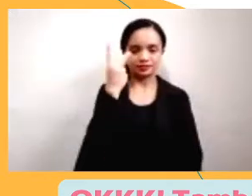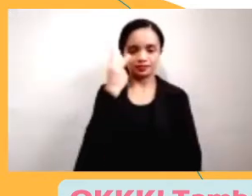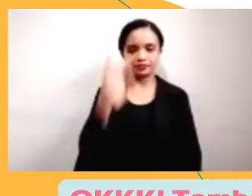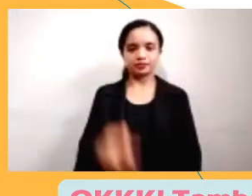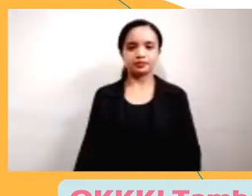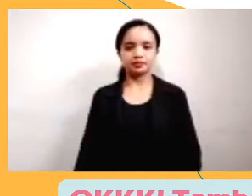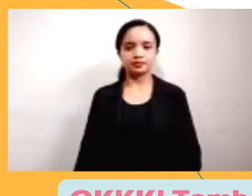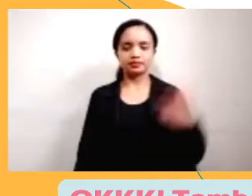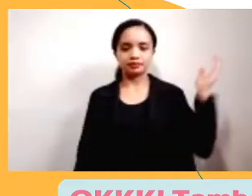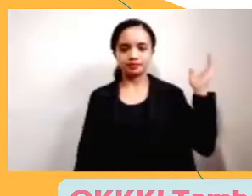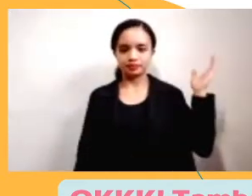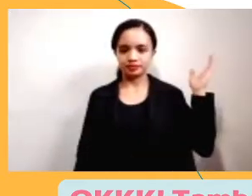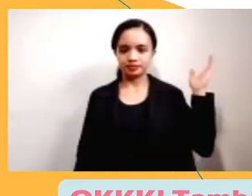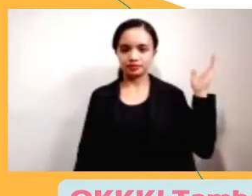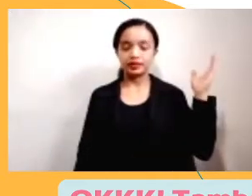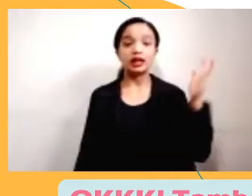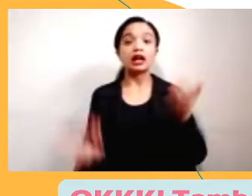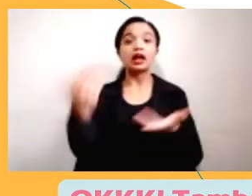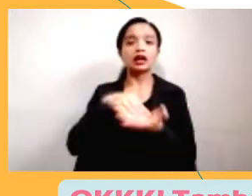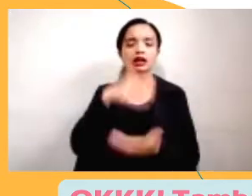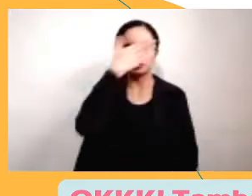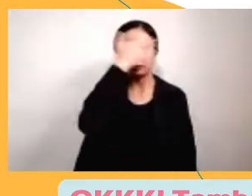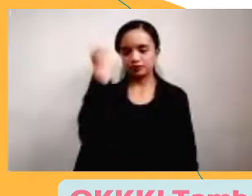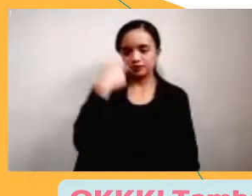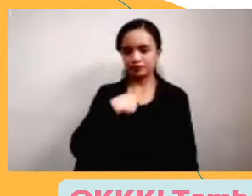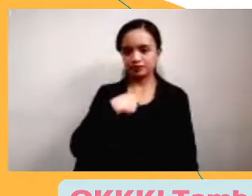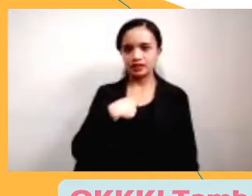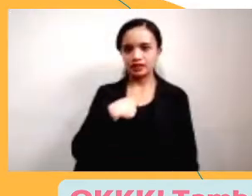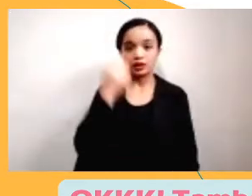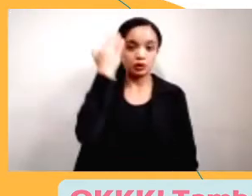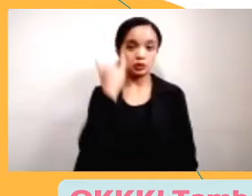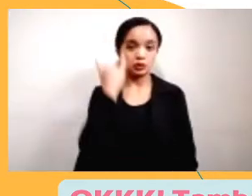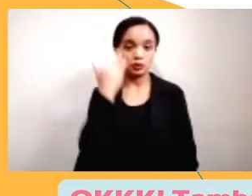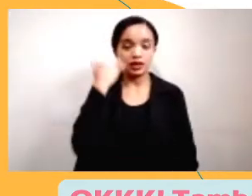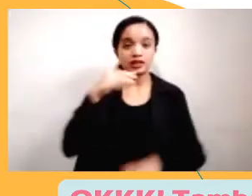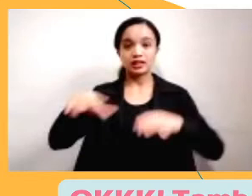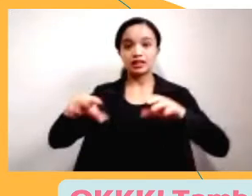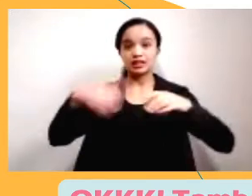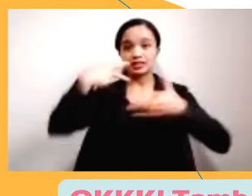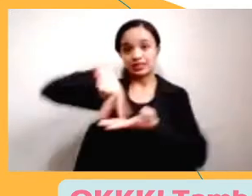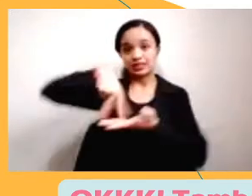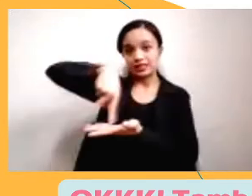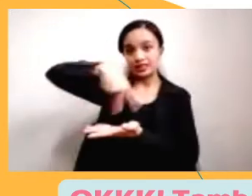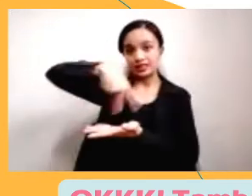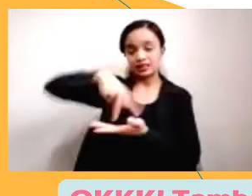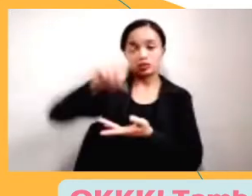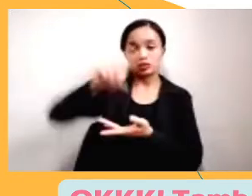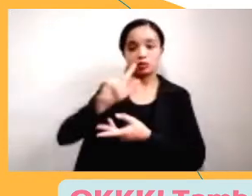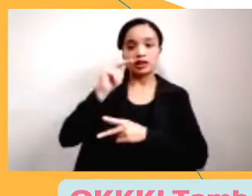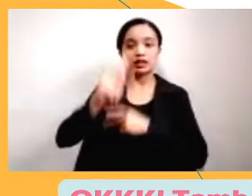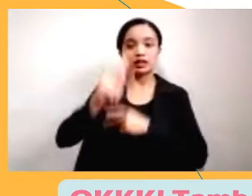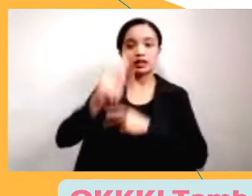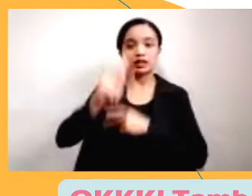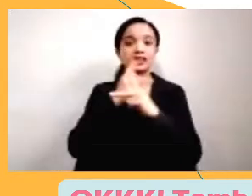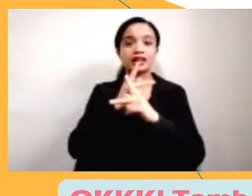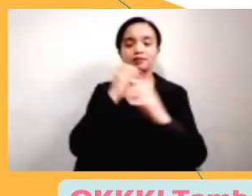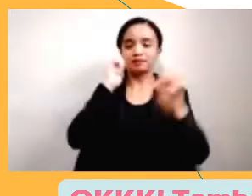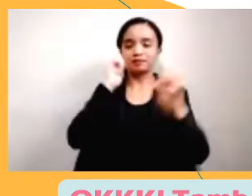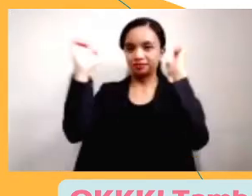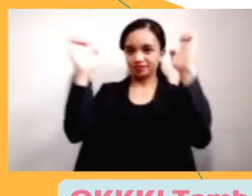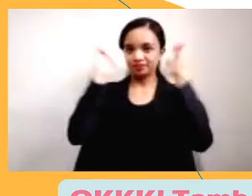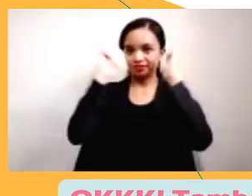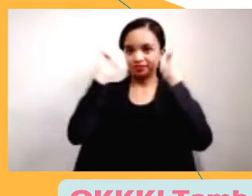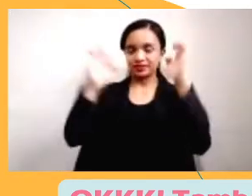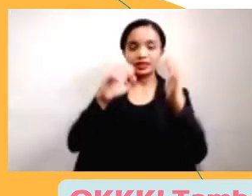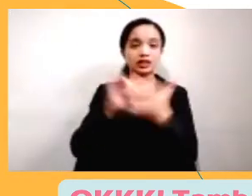na. Isa pa palang nakalimutan ko. Dahil ang pagsasayaw ay isang uri ng ekspresyon, no, na ginagamit